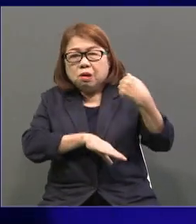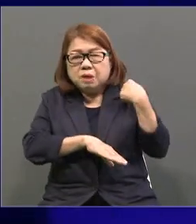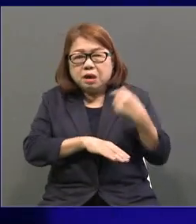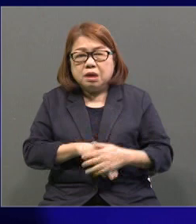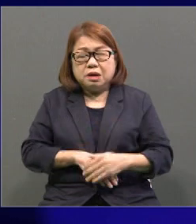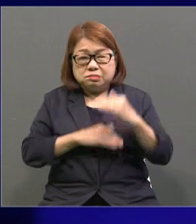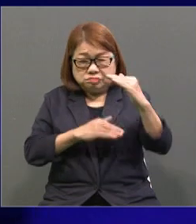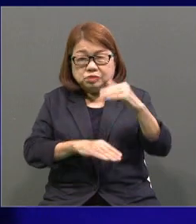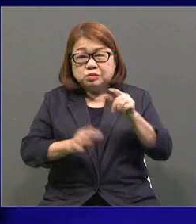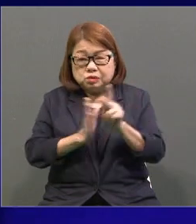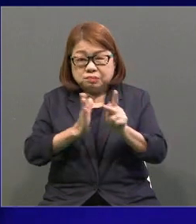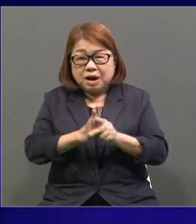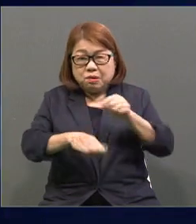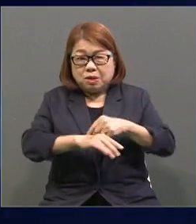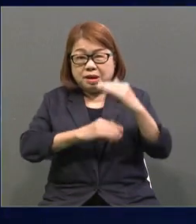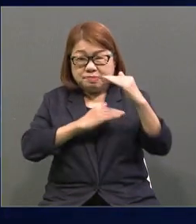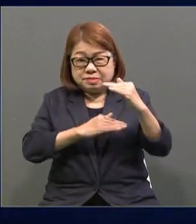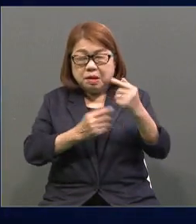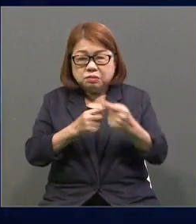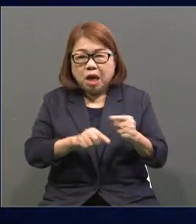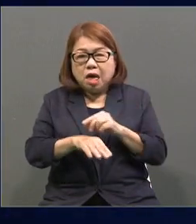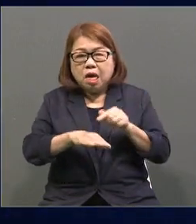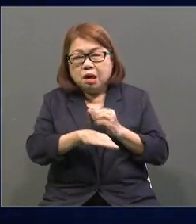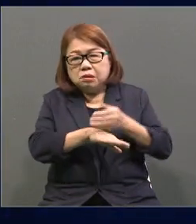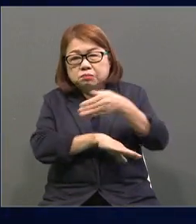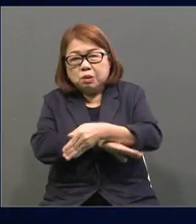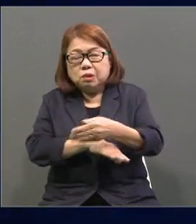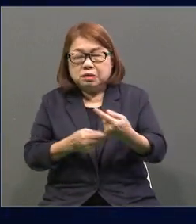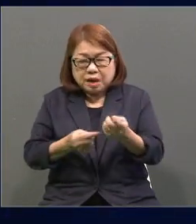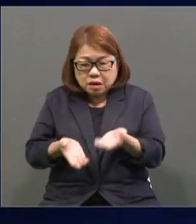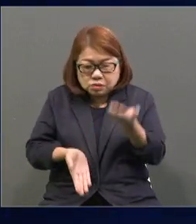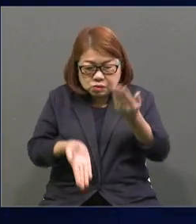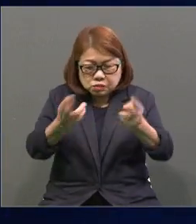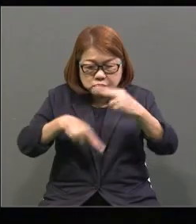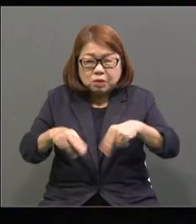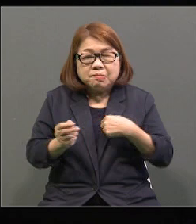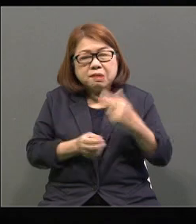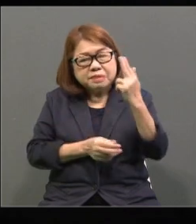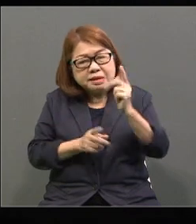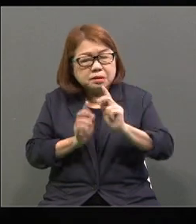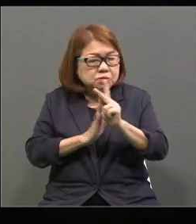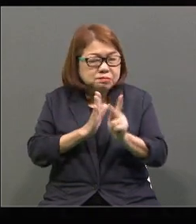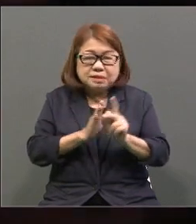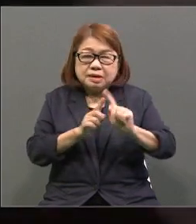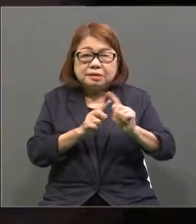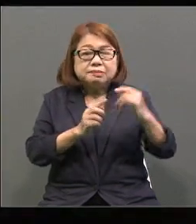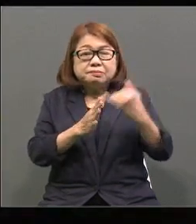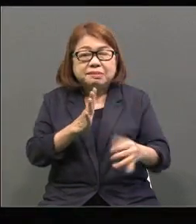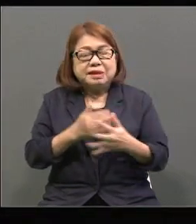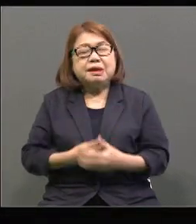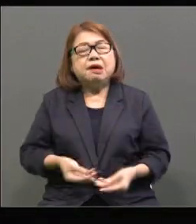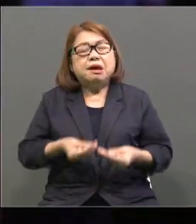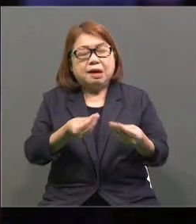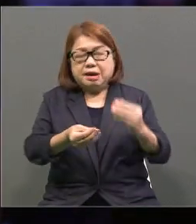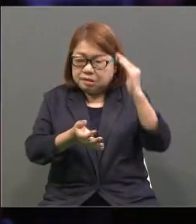แต่นอกนั้นเนี่ยก็ไม่พบสิ่งผิดกฎหมายอื่นๆครับเบื้องต้นก็เลยแจ้งข้อกล่าวหาตามที่บอกคุณผู้ชมไปเนี่ยนะฮะแล้วก็ได้ส่งให้ทางพนักงาน